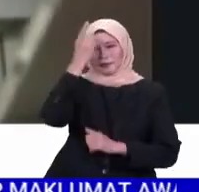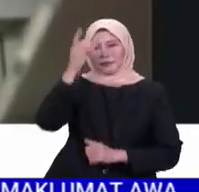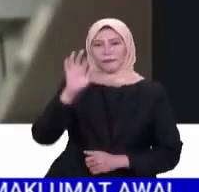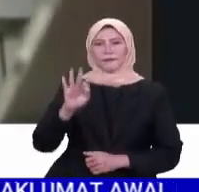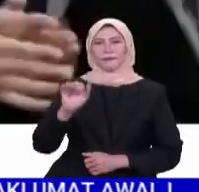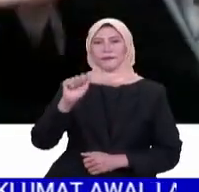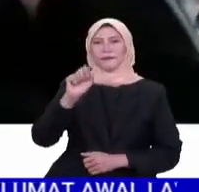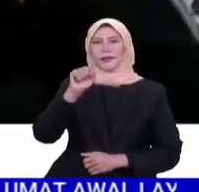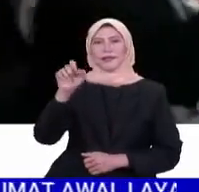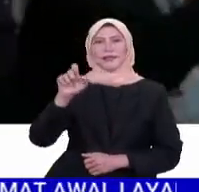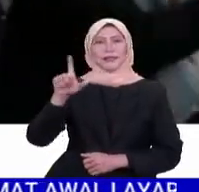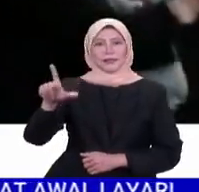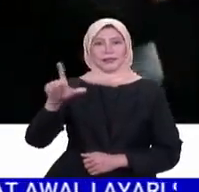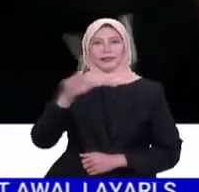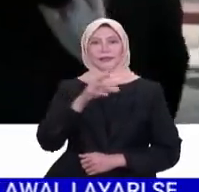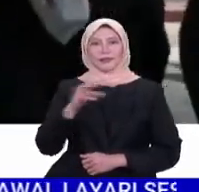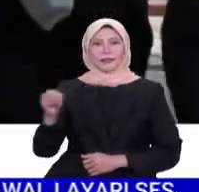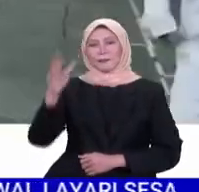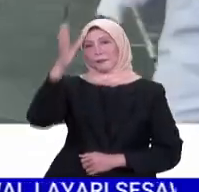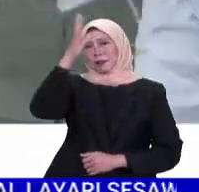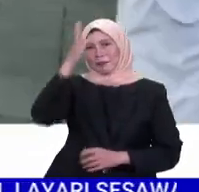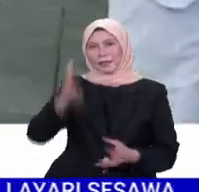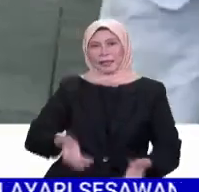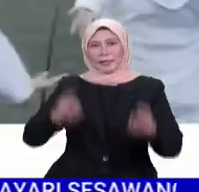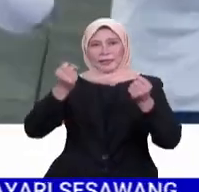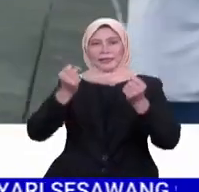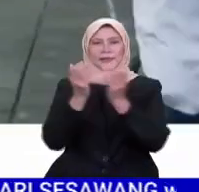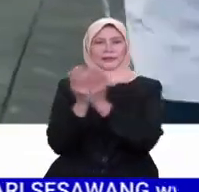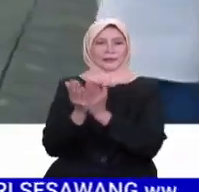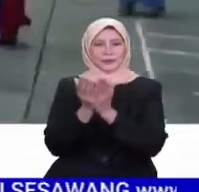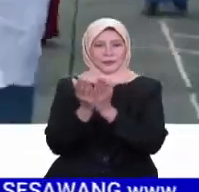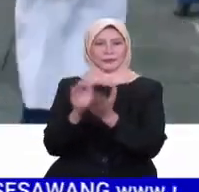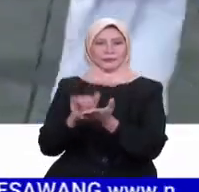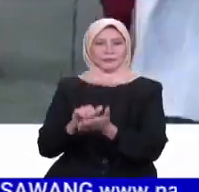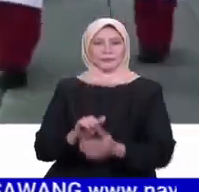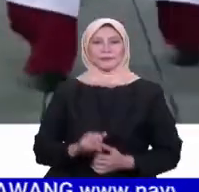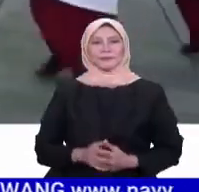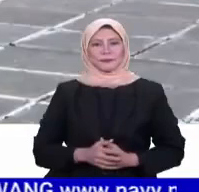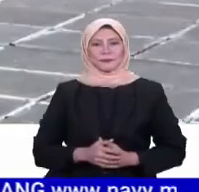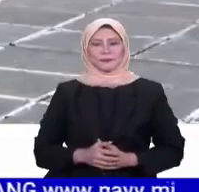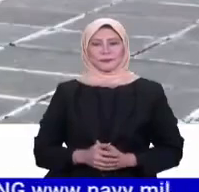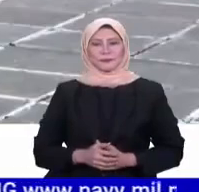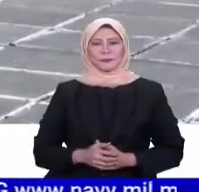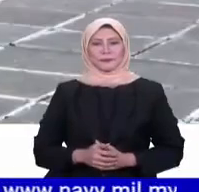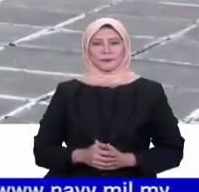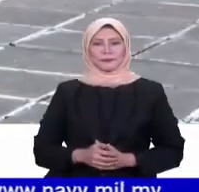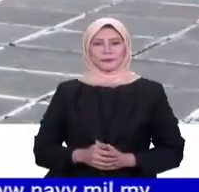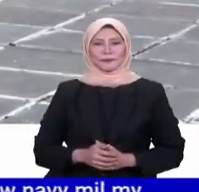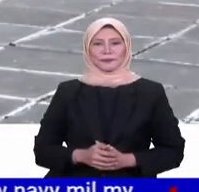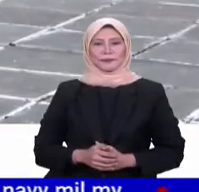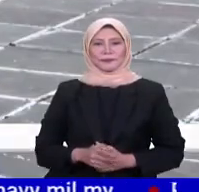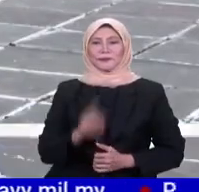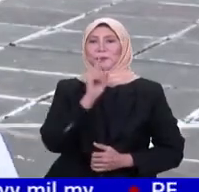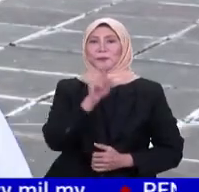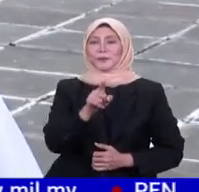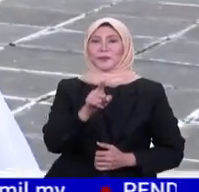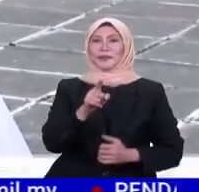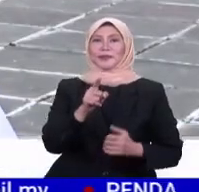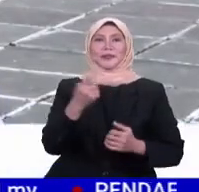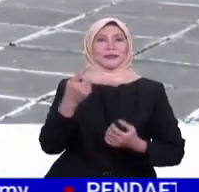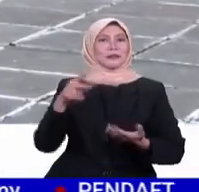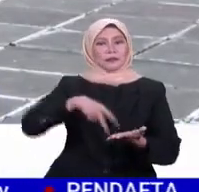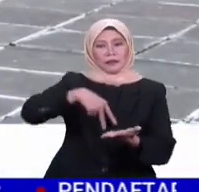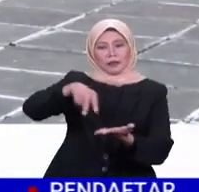vaisala zumu yang juga merupakan bapak angkat sekolah berkenaan Nah semuanya GMB gerak biasa